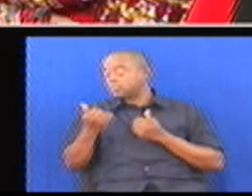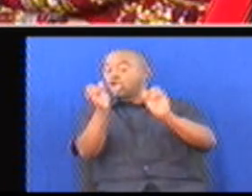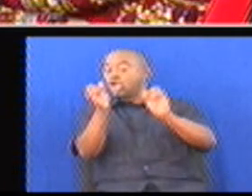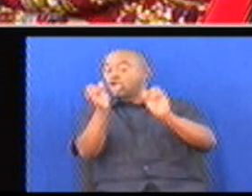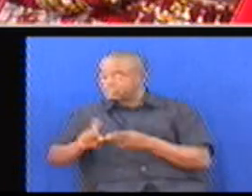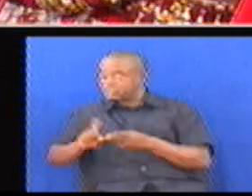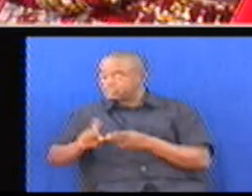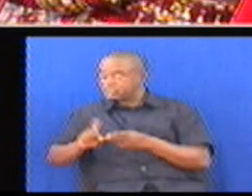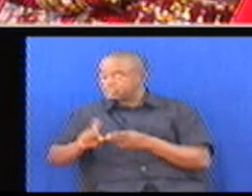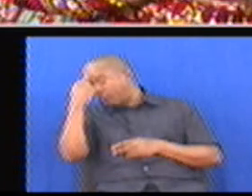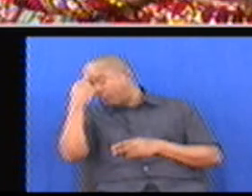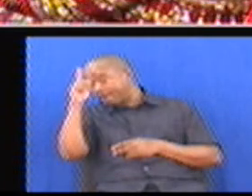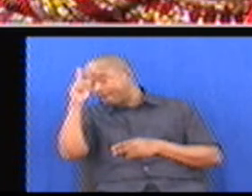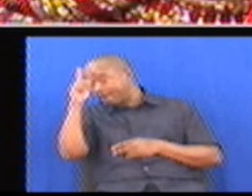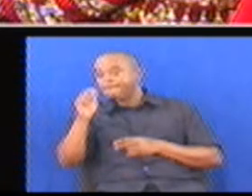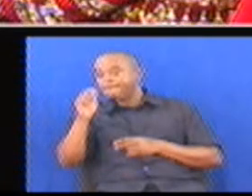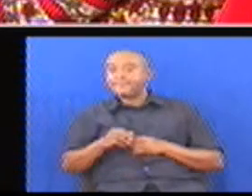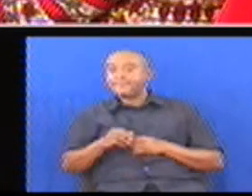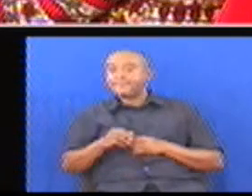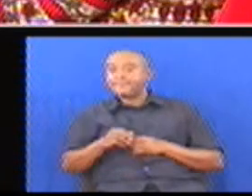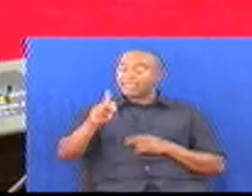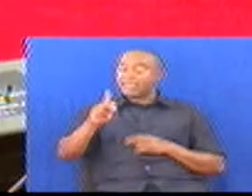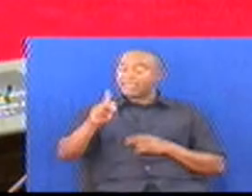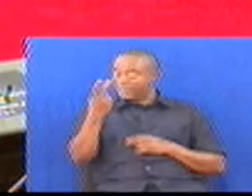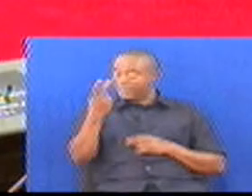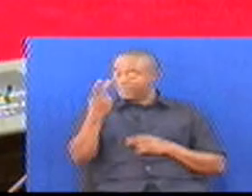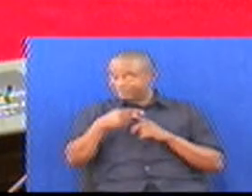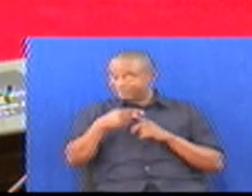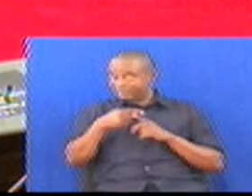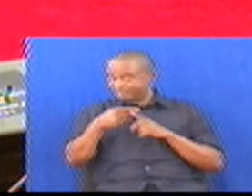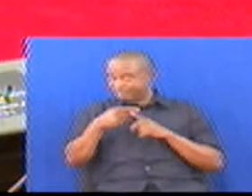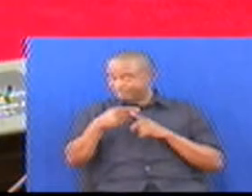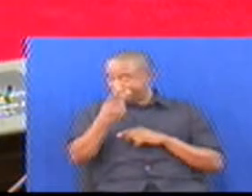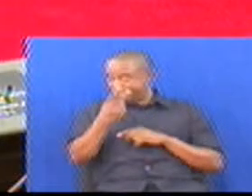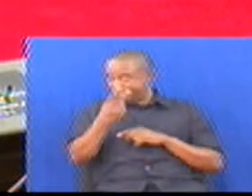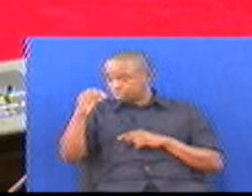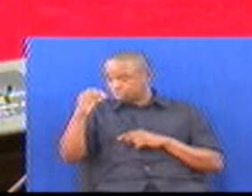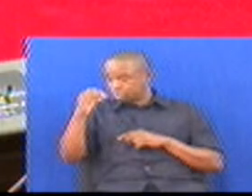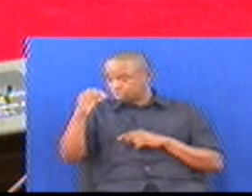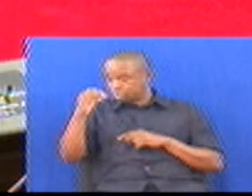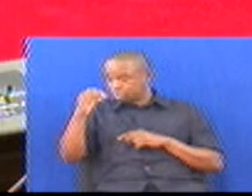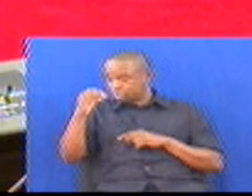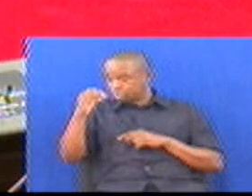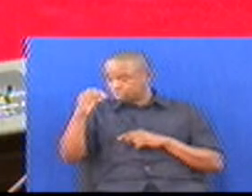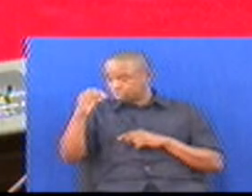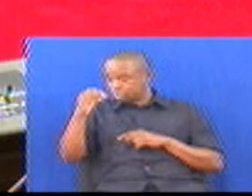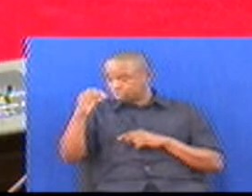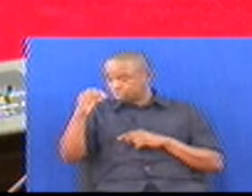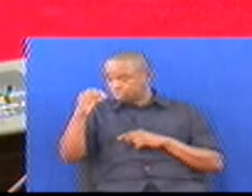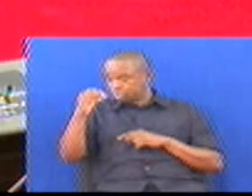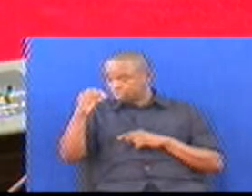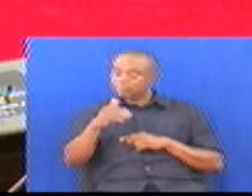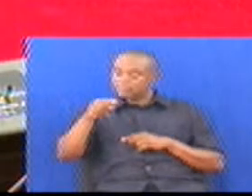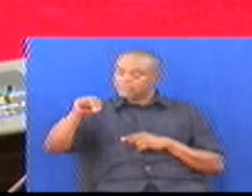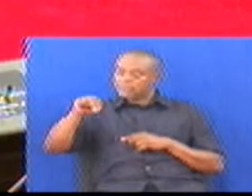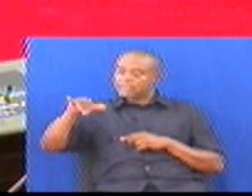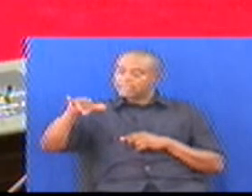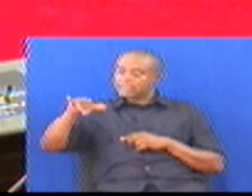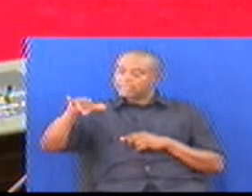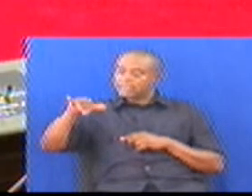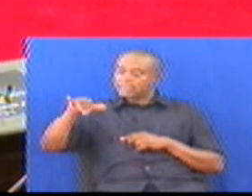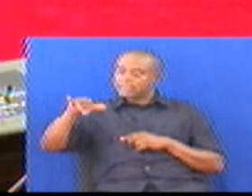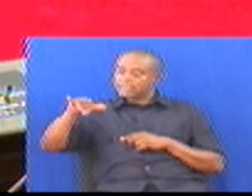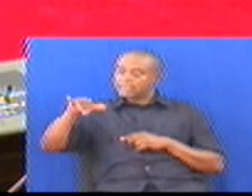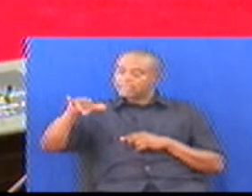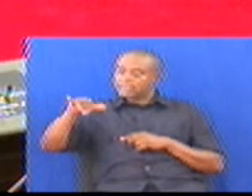220 Rusumo Nyakanazi, KV 220 Geita Nyakanazi na KV 220 Bulyanhulu mpaka